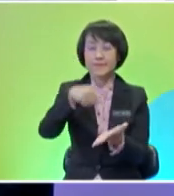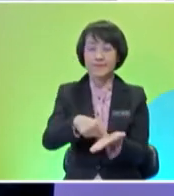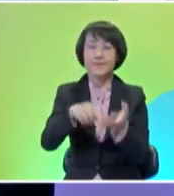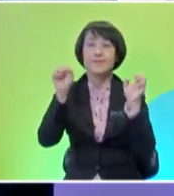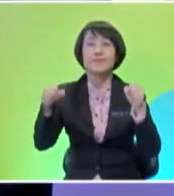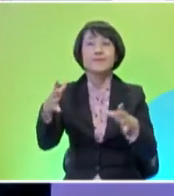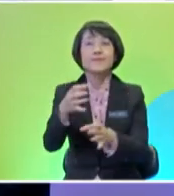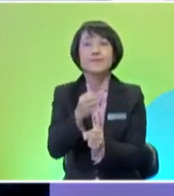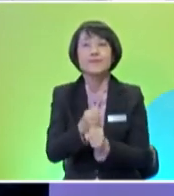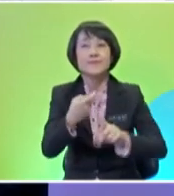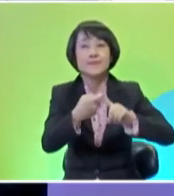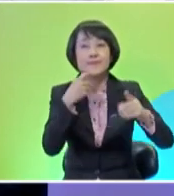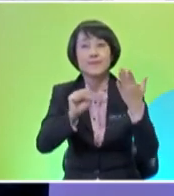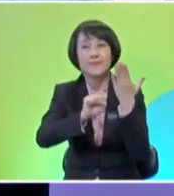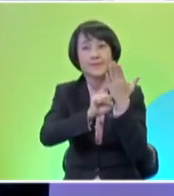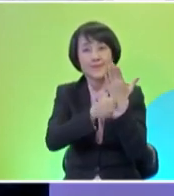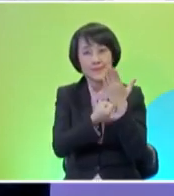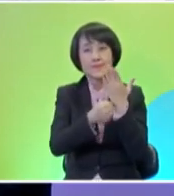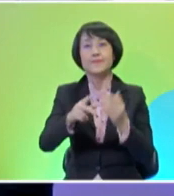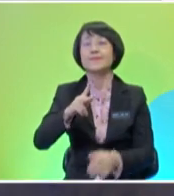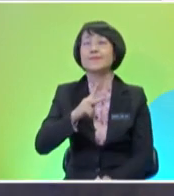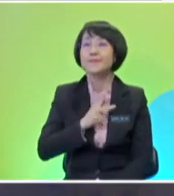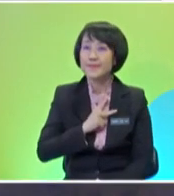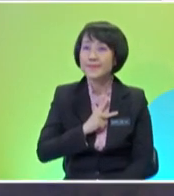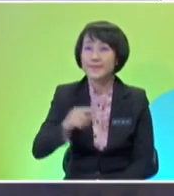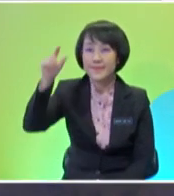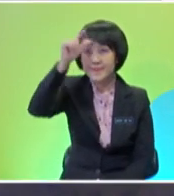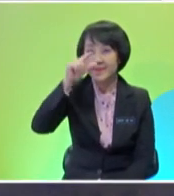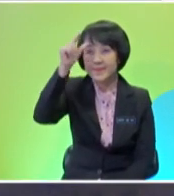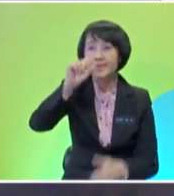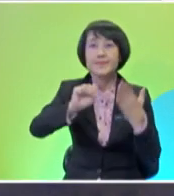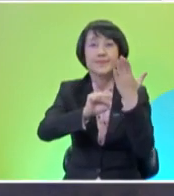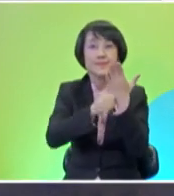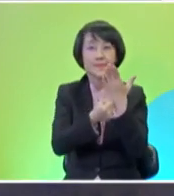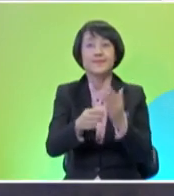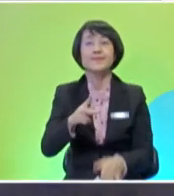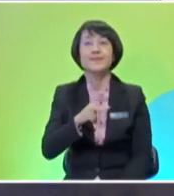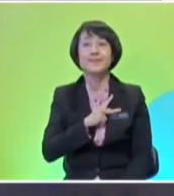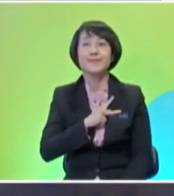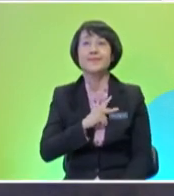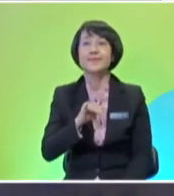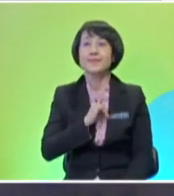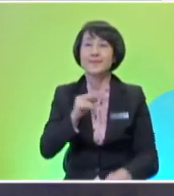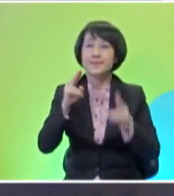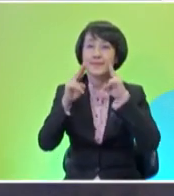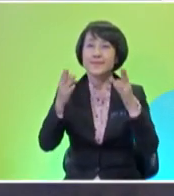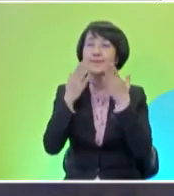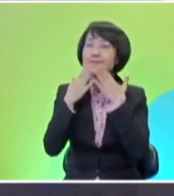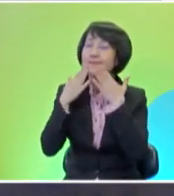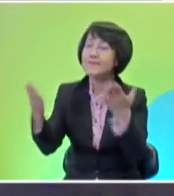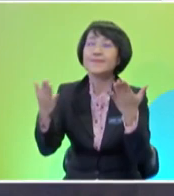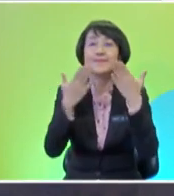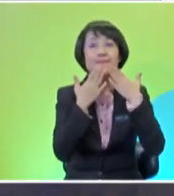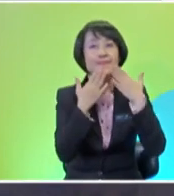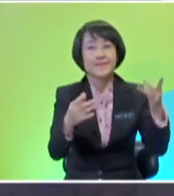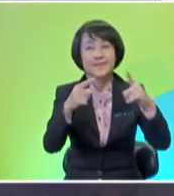dari portal Baiklah dengan itu saya ingin ucapkan ribuan terima kasih kepada anda semua dan